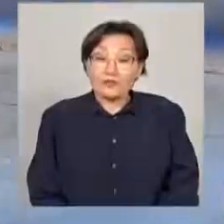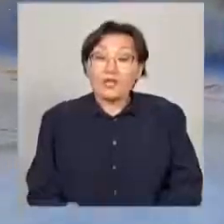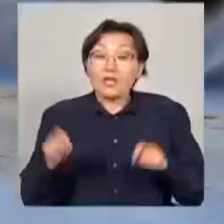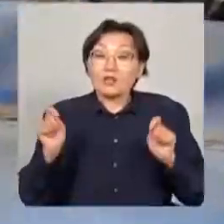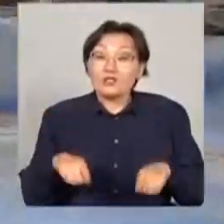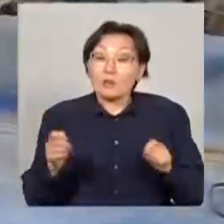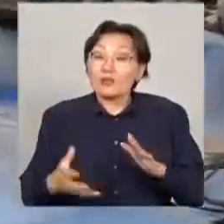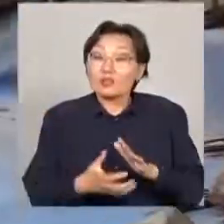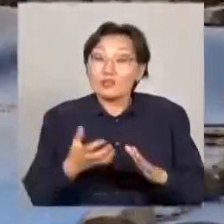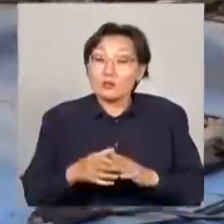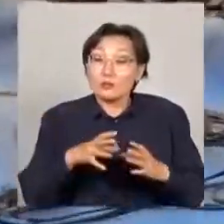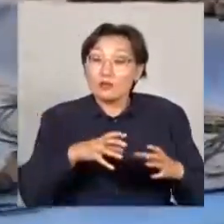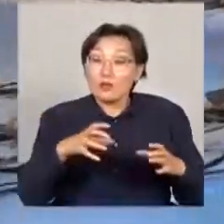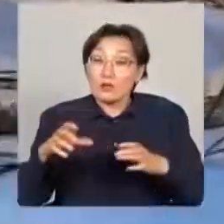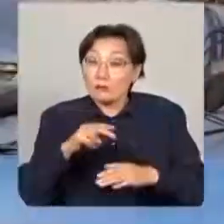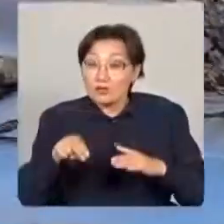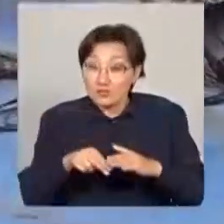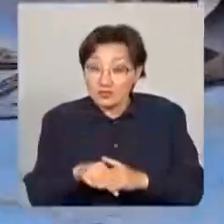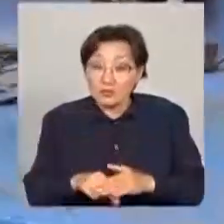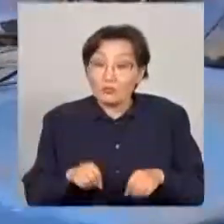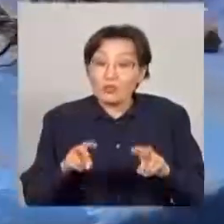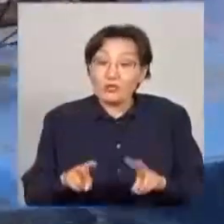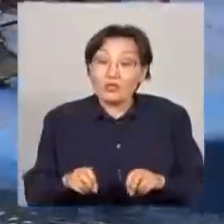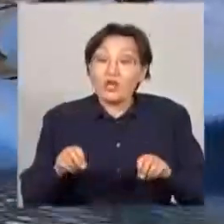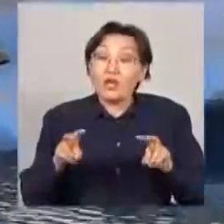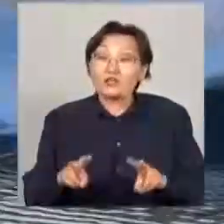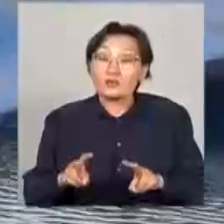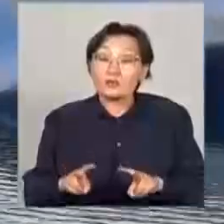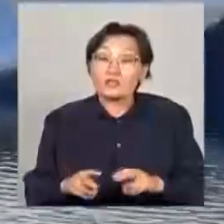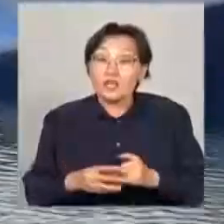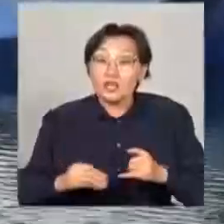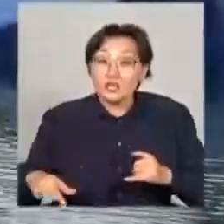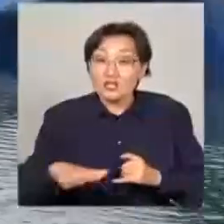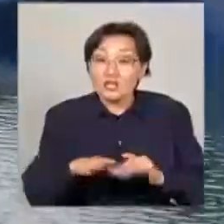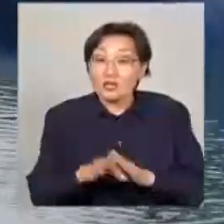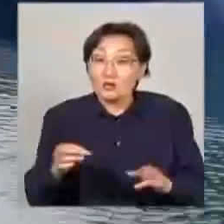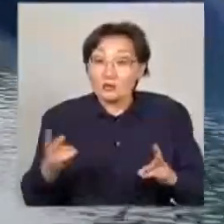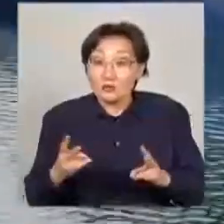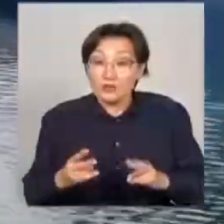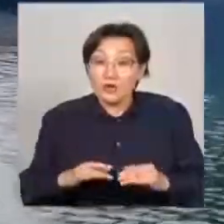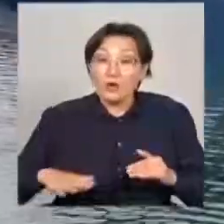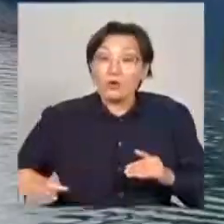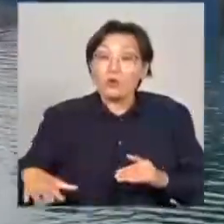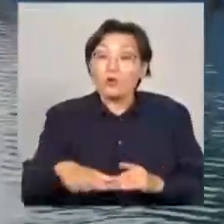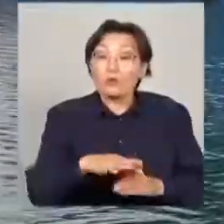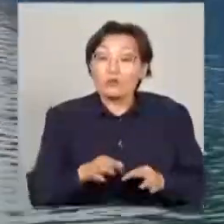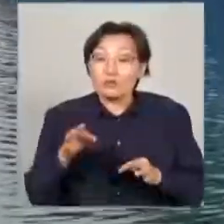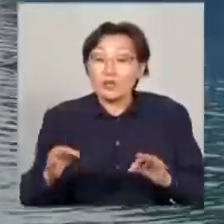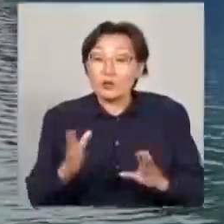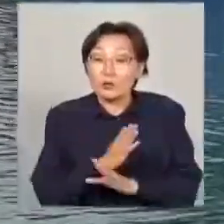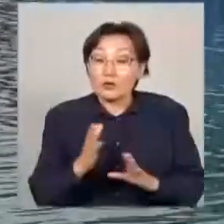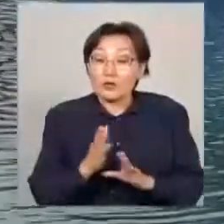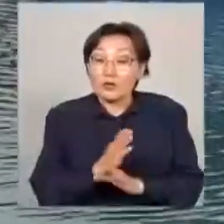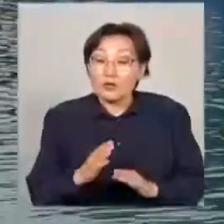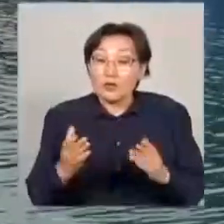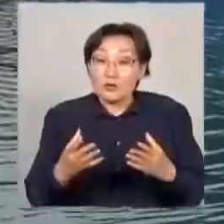Жаңбырды шақырып, бұлттарды бағындыру үшін де мамандар арнайы жер таңдау керек дейді. Яғни ол аумақтың ауа массасының